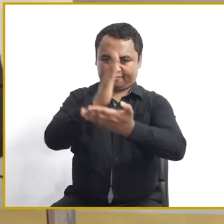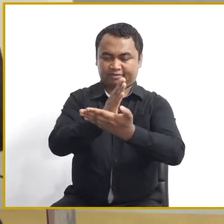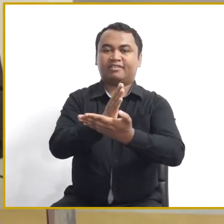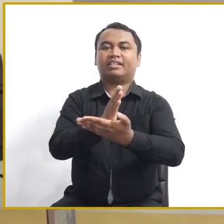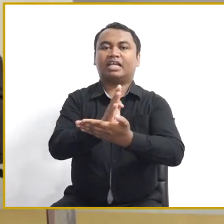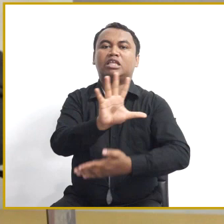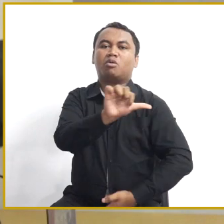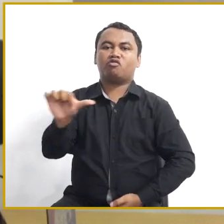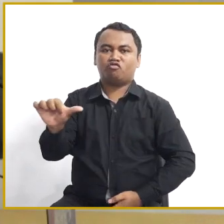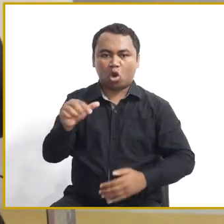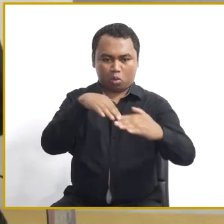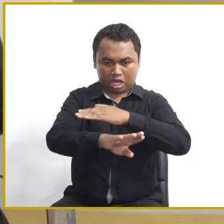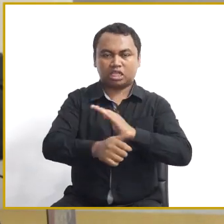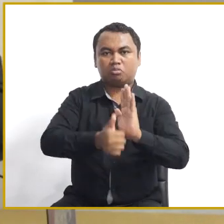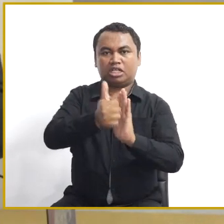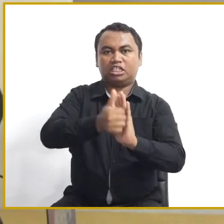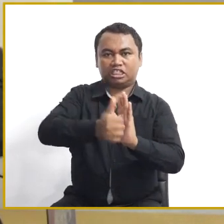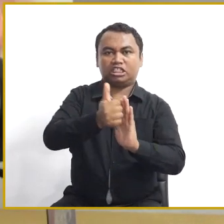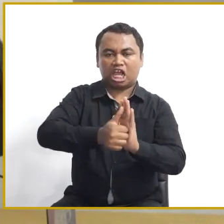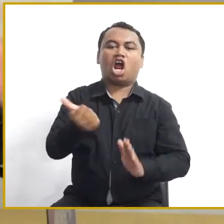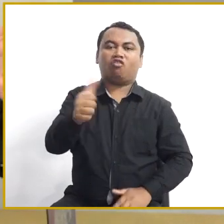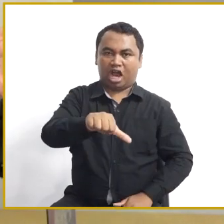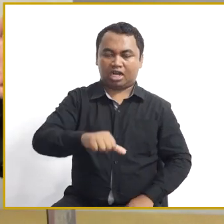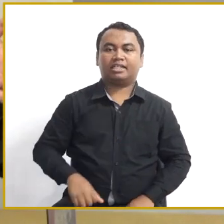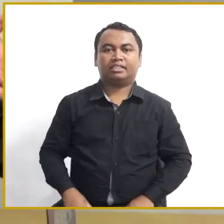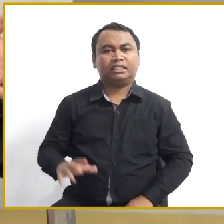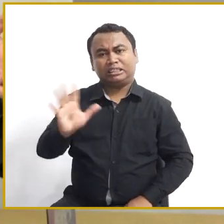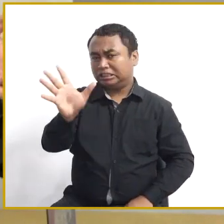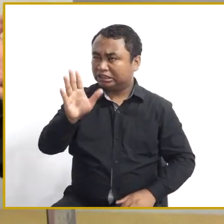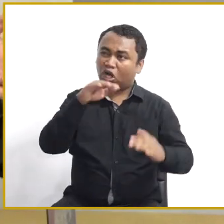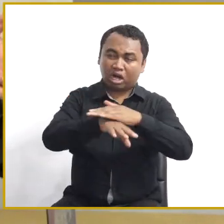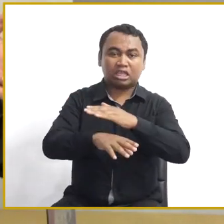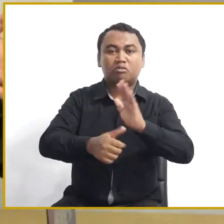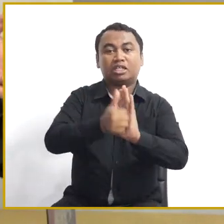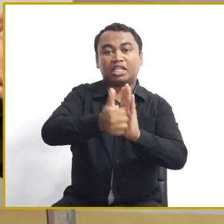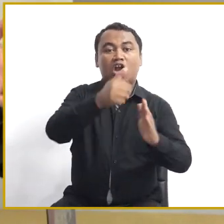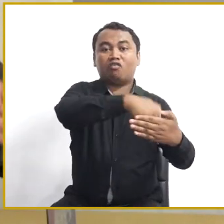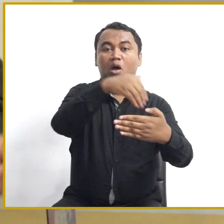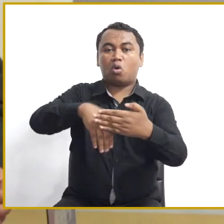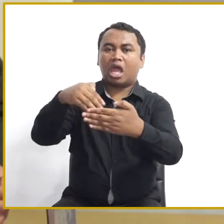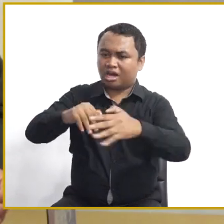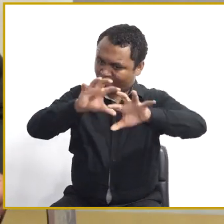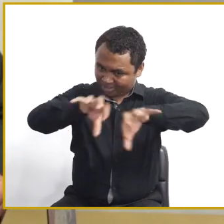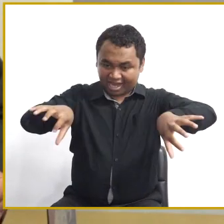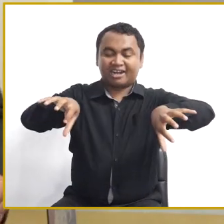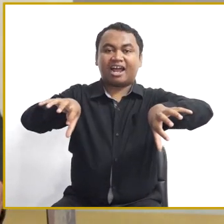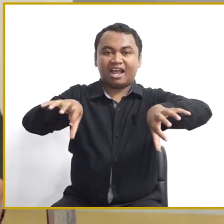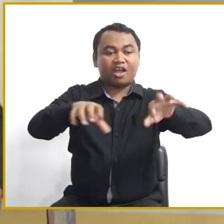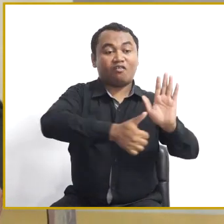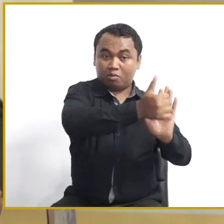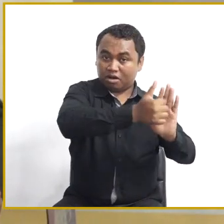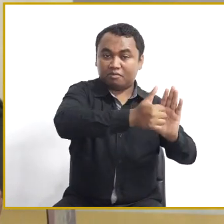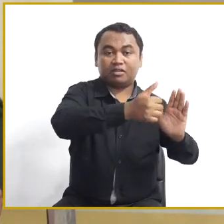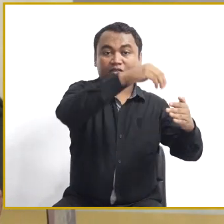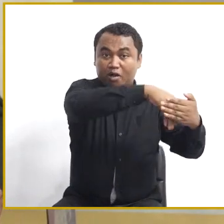Tsy hoe ministera ny fambolena, ministera ny vary. Vary fotsiny resahany io ministra io. Dia ampitomboy